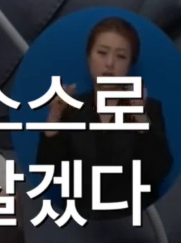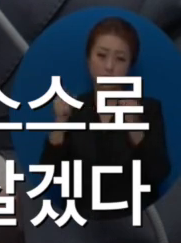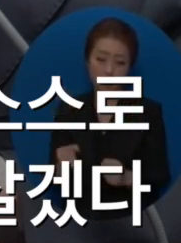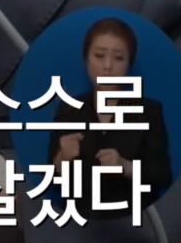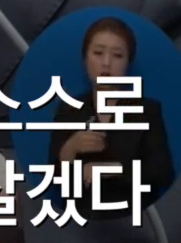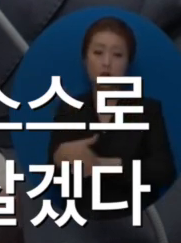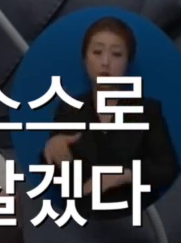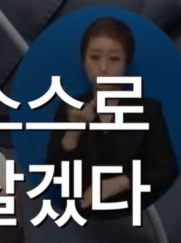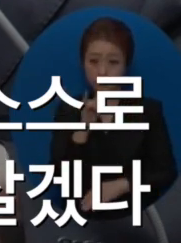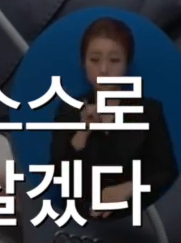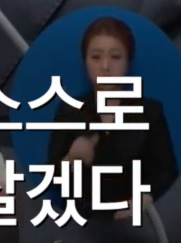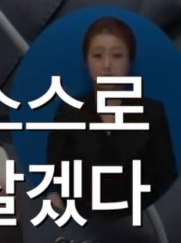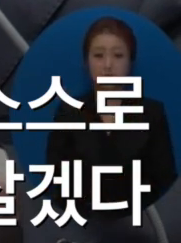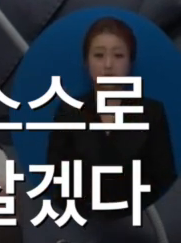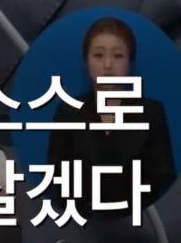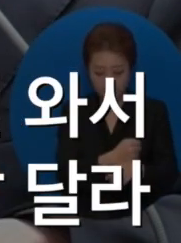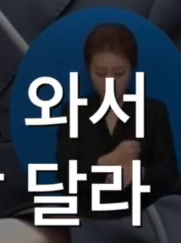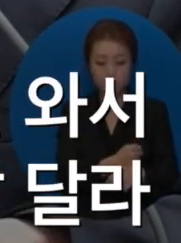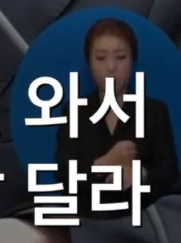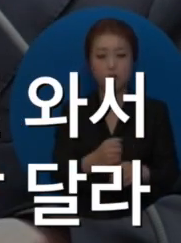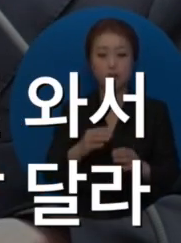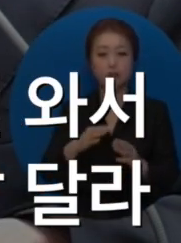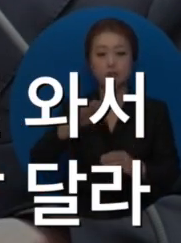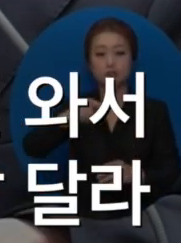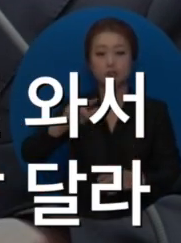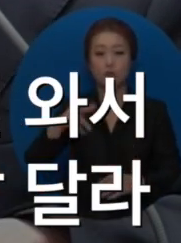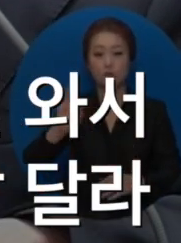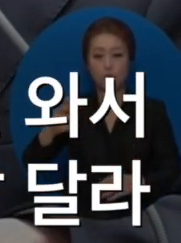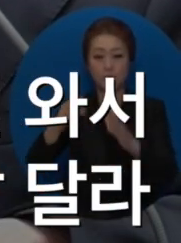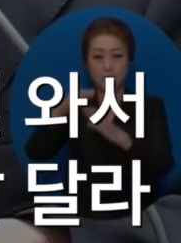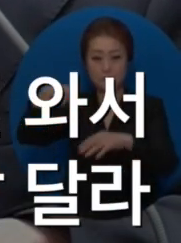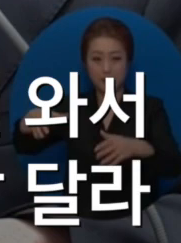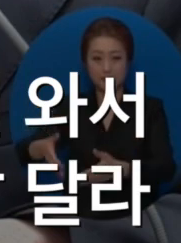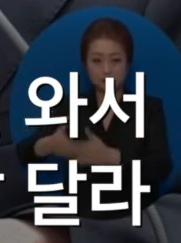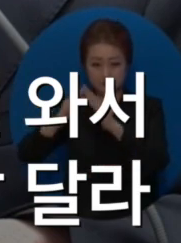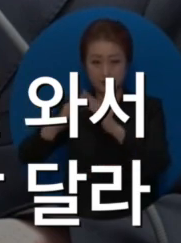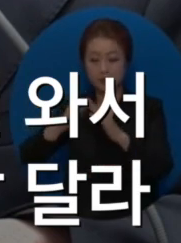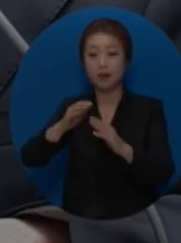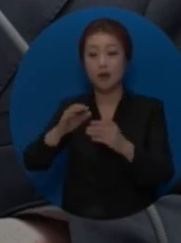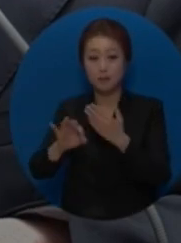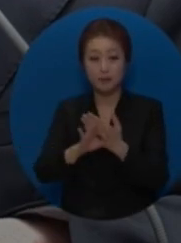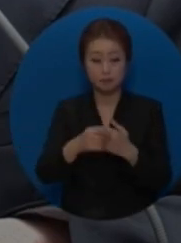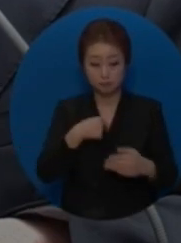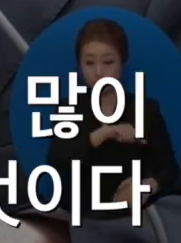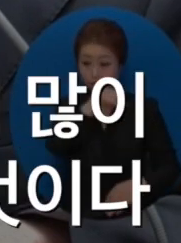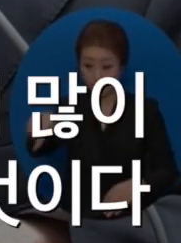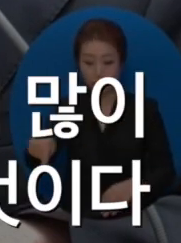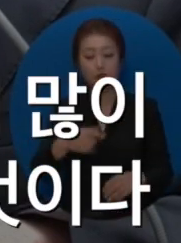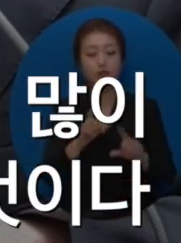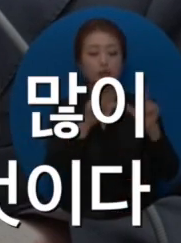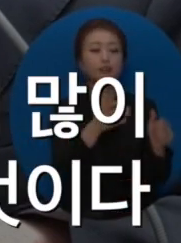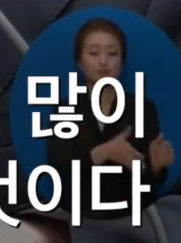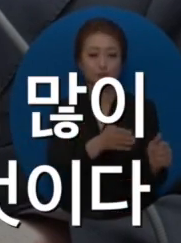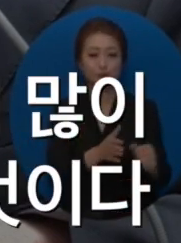살려고 지금 생각을 하고 있습니다. 장관님도 은퇴하시면 거기 와서 사시겠다는 말씀을 좀 주시면은 국민들께서